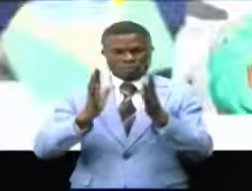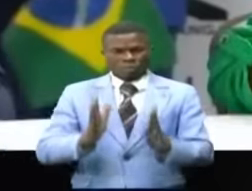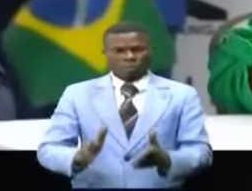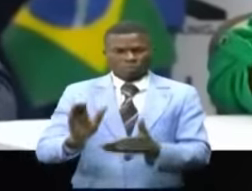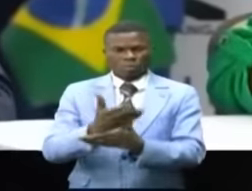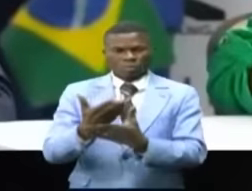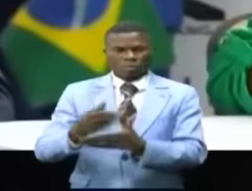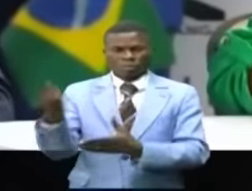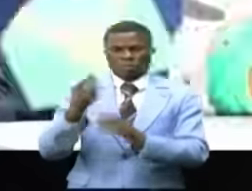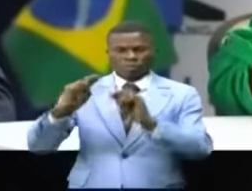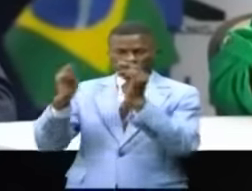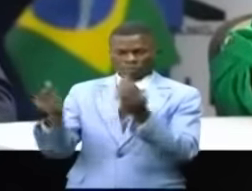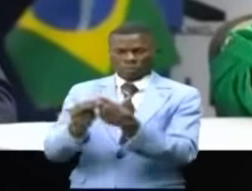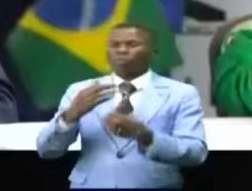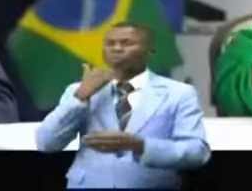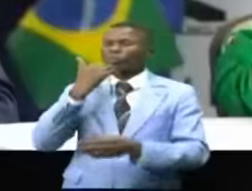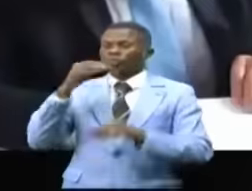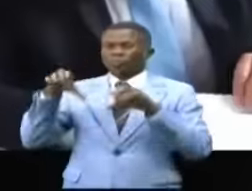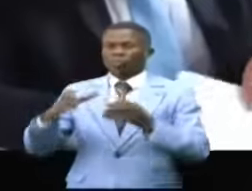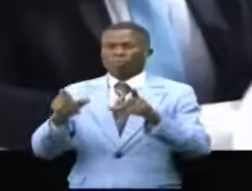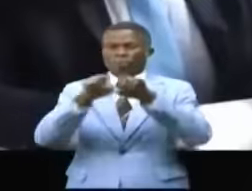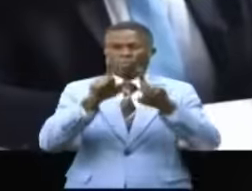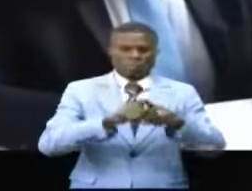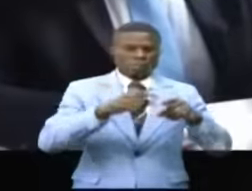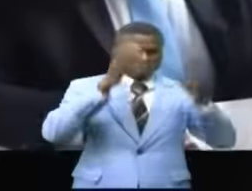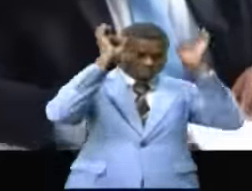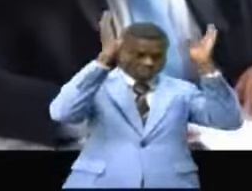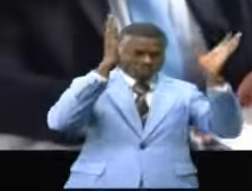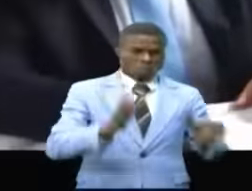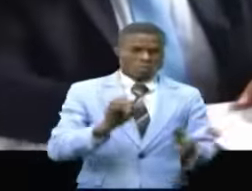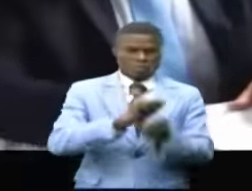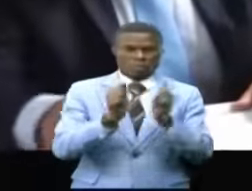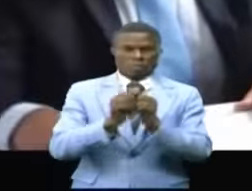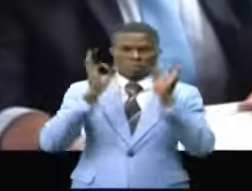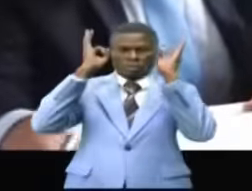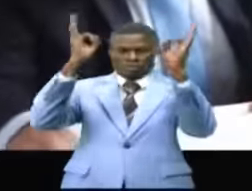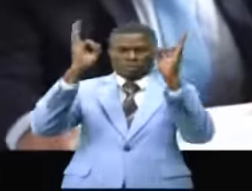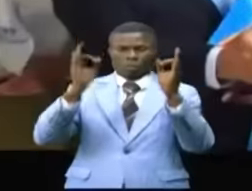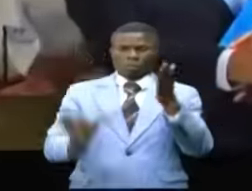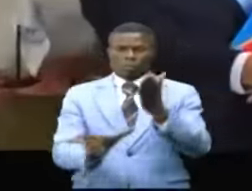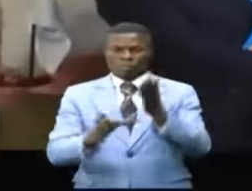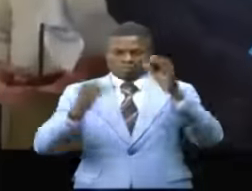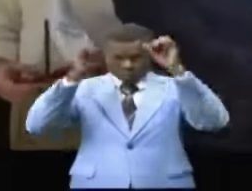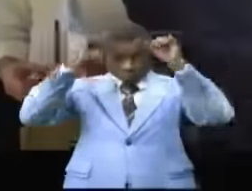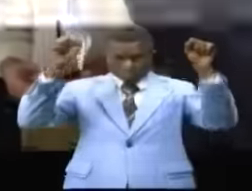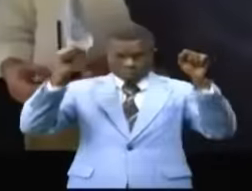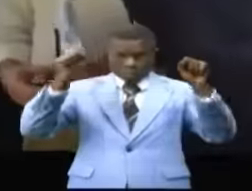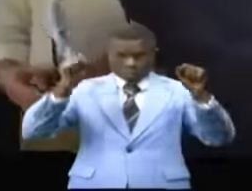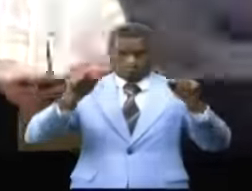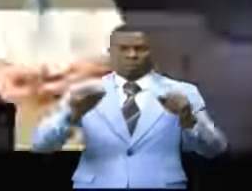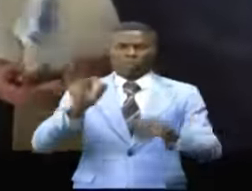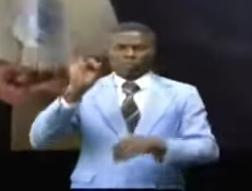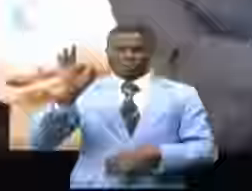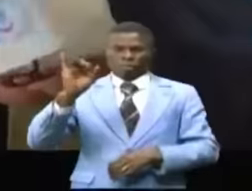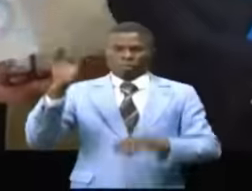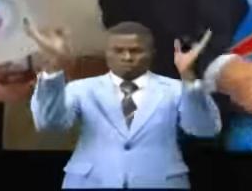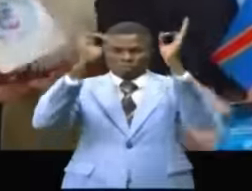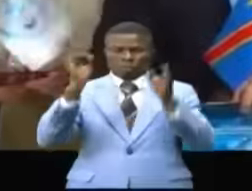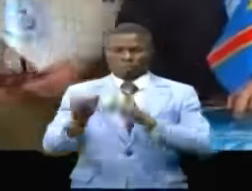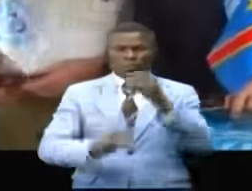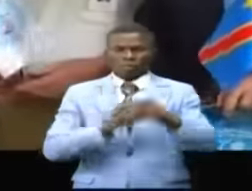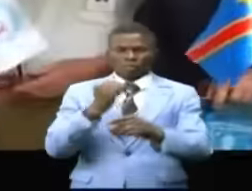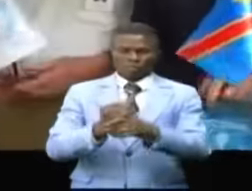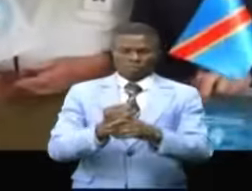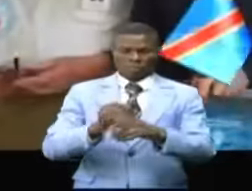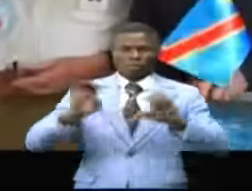entre deux groupes d'investisseurs congolais et brésiliens du secteur de l'éducation. Le vice-président de la FIEG, Fédération internationale